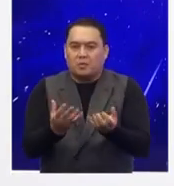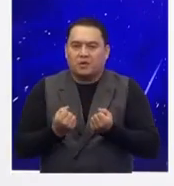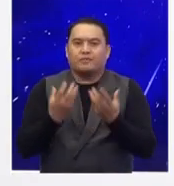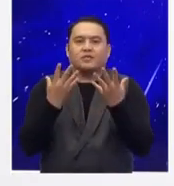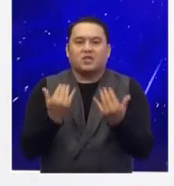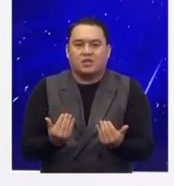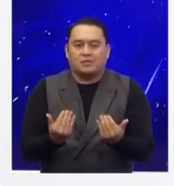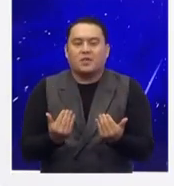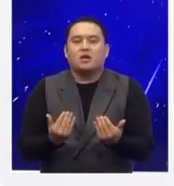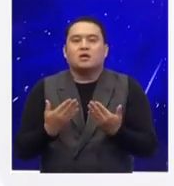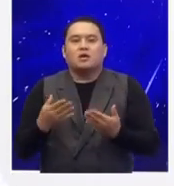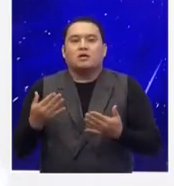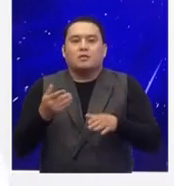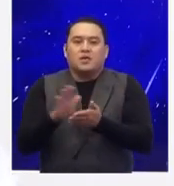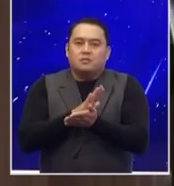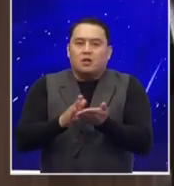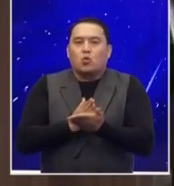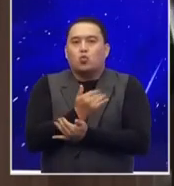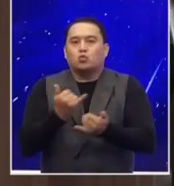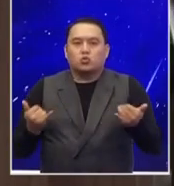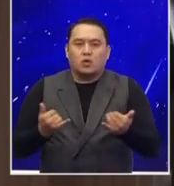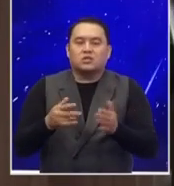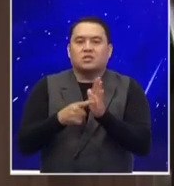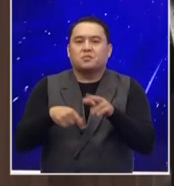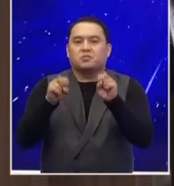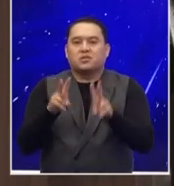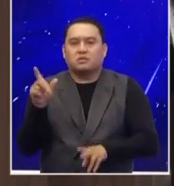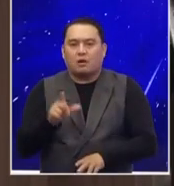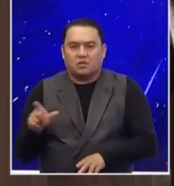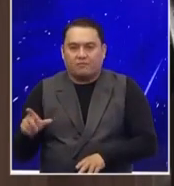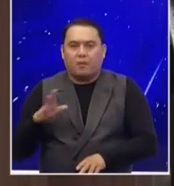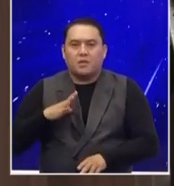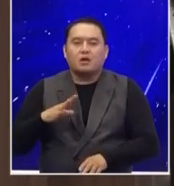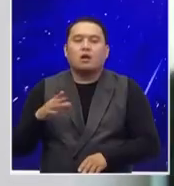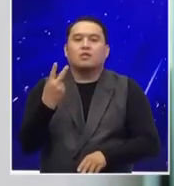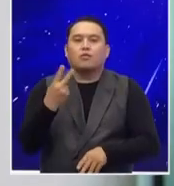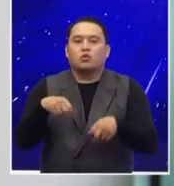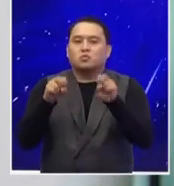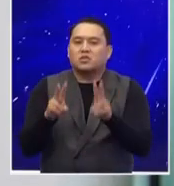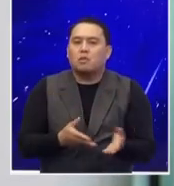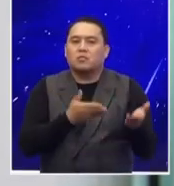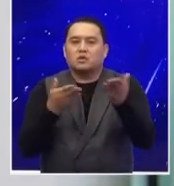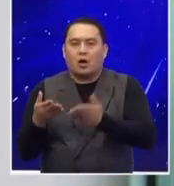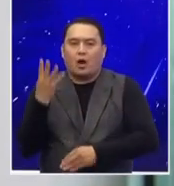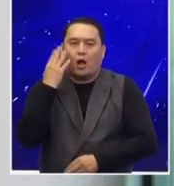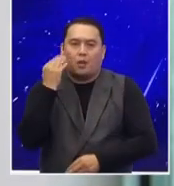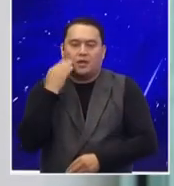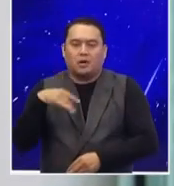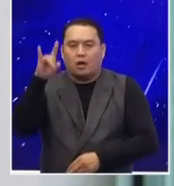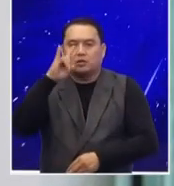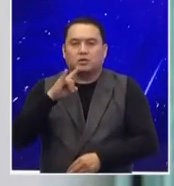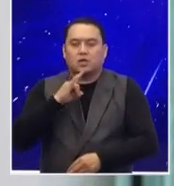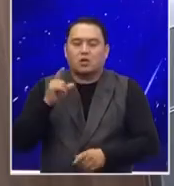день открытых дверей. Всего в этот день бесплатные услуги оказывали 7 специалистов, в числе которых 2 специально приглашенные – сотрудники